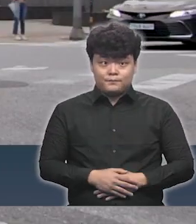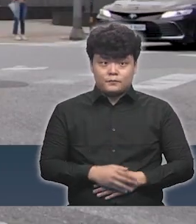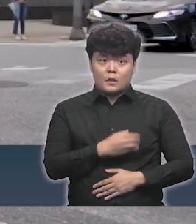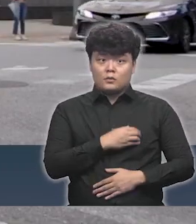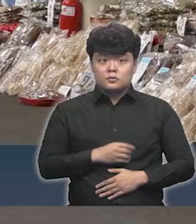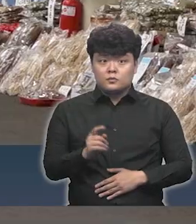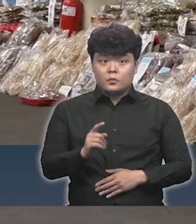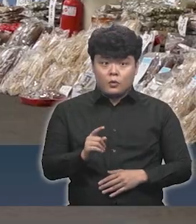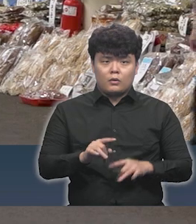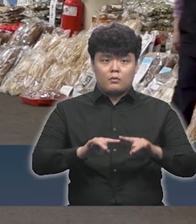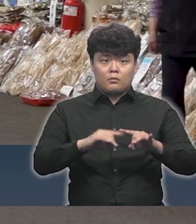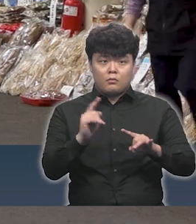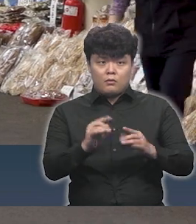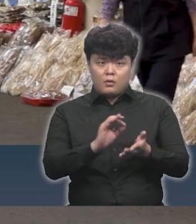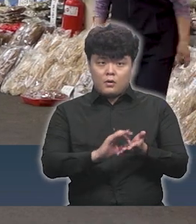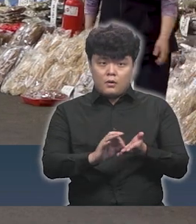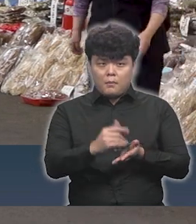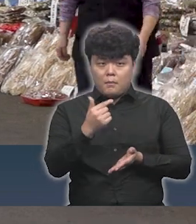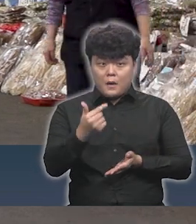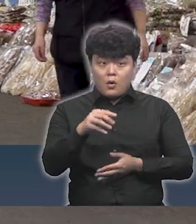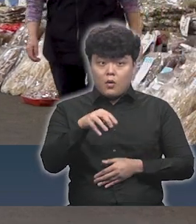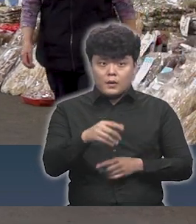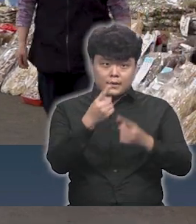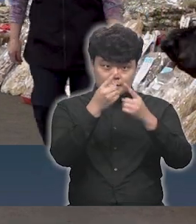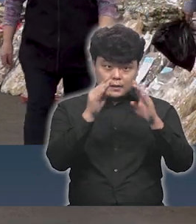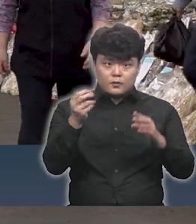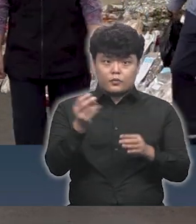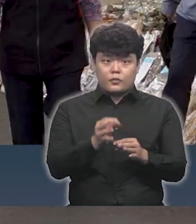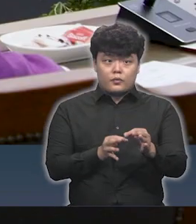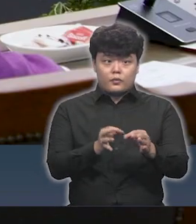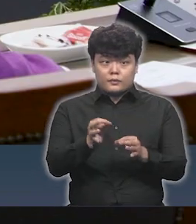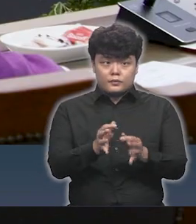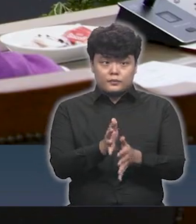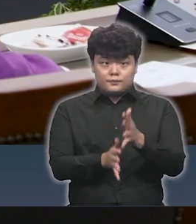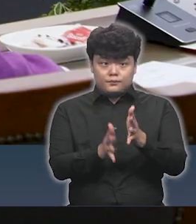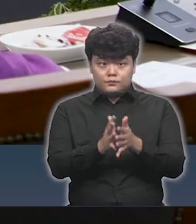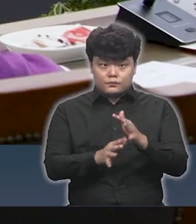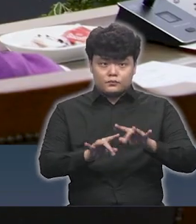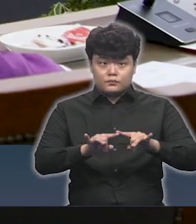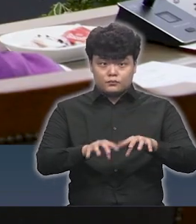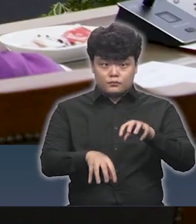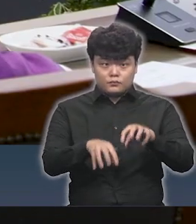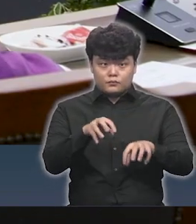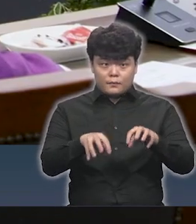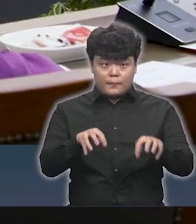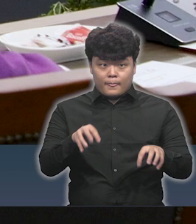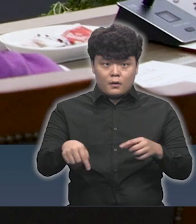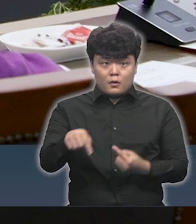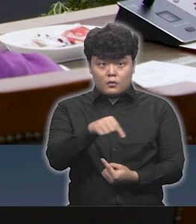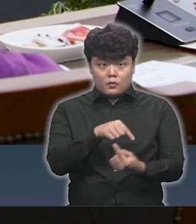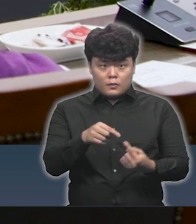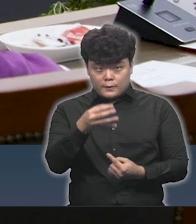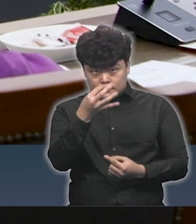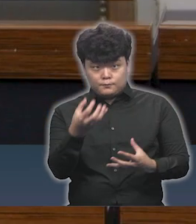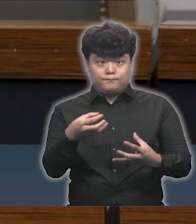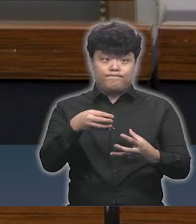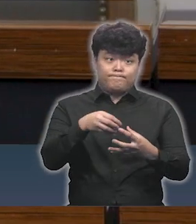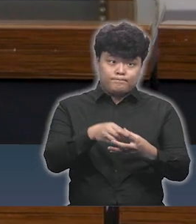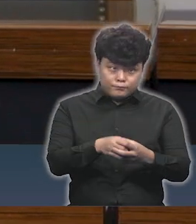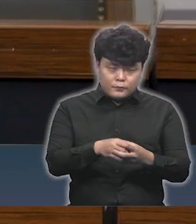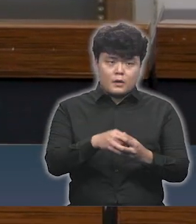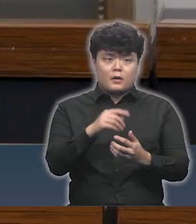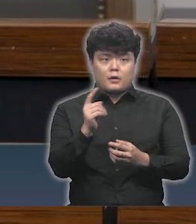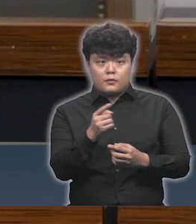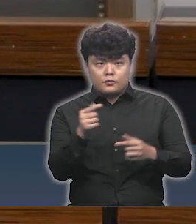많은 대학과 전통시장 건물에 에너지 기관의 자본과 기술을 적용해 온실가스를 줄이 고 에너지 자립률을